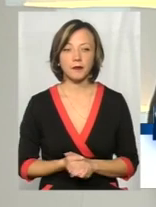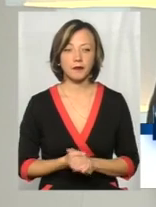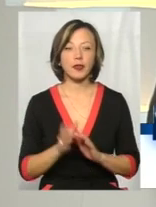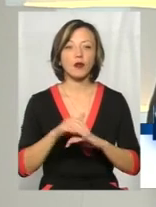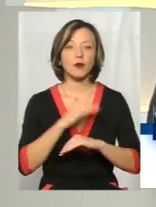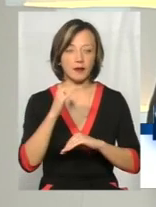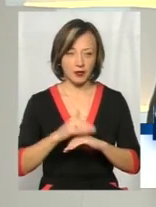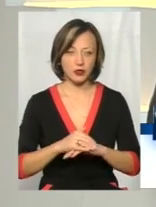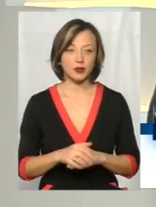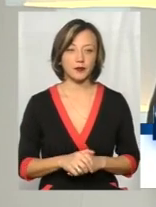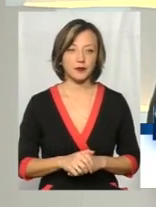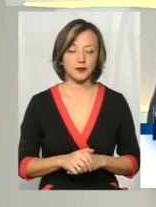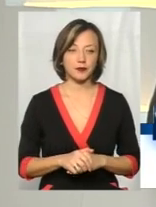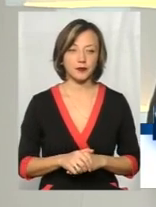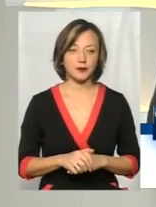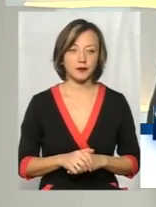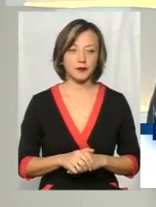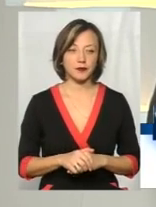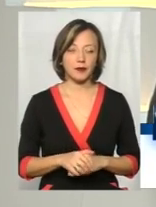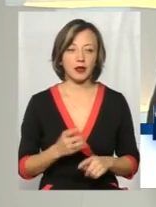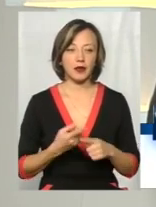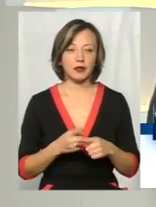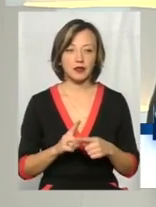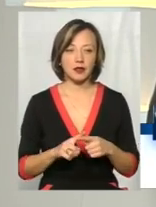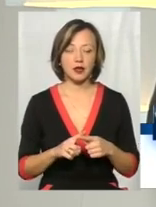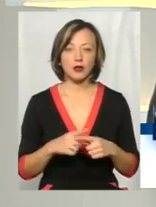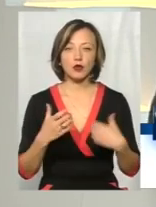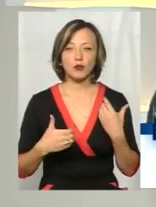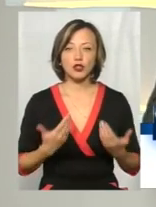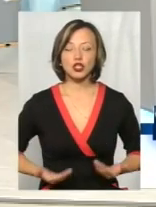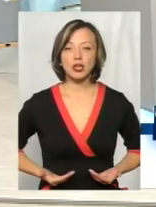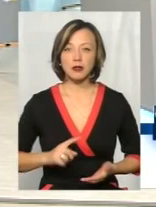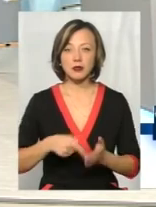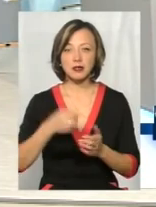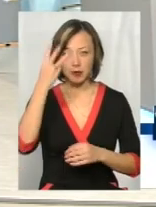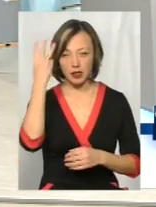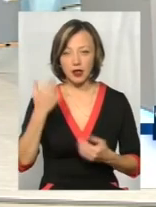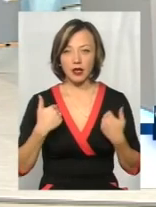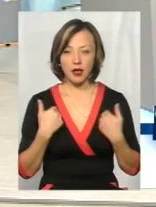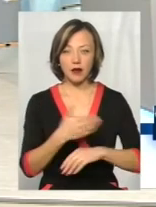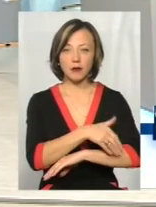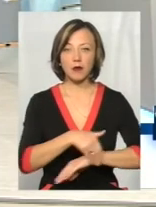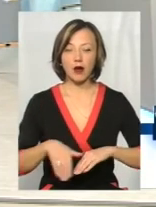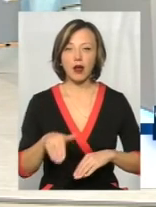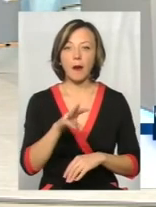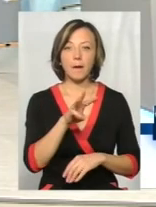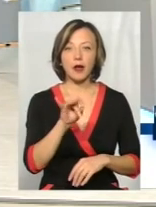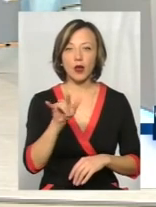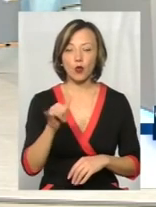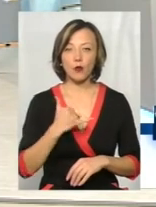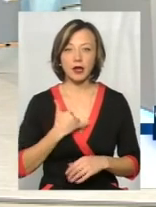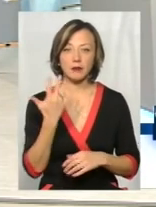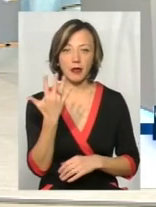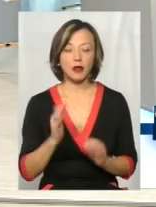вечір. Добрий. Я пробую вас жити в місті Хмельницького. Я проживаю по проспекту Миру. У мене